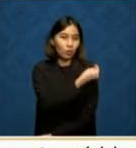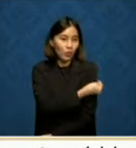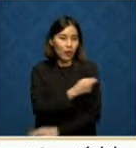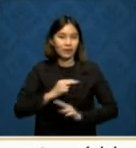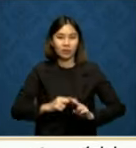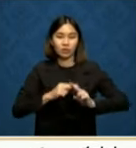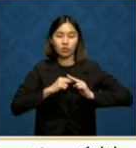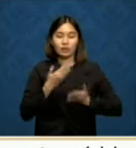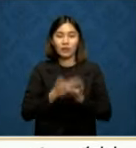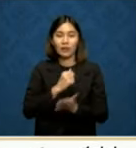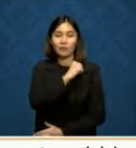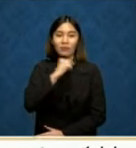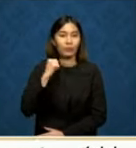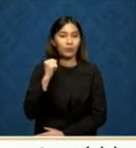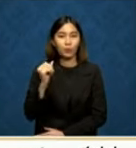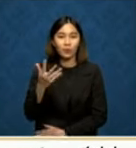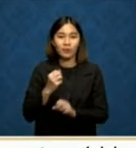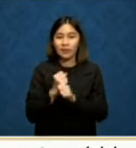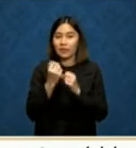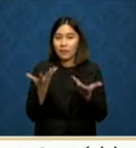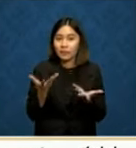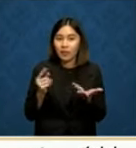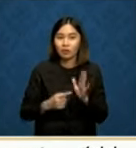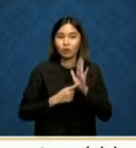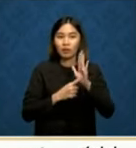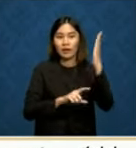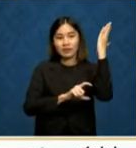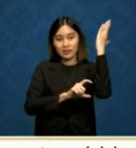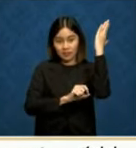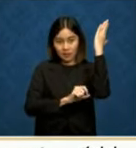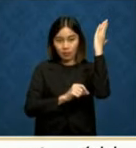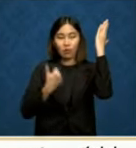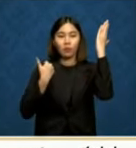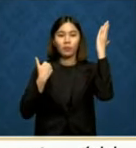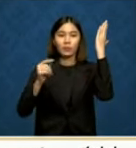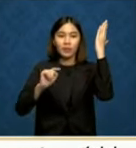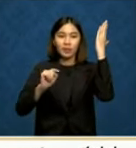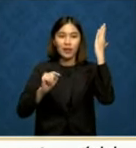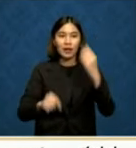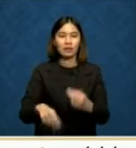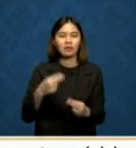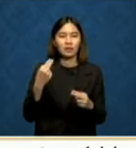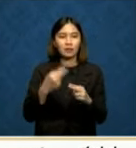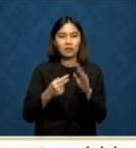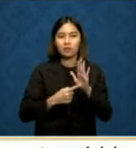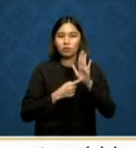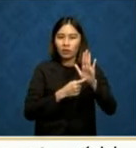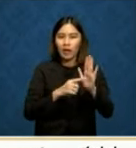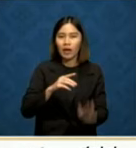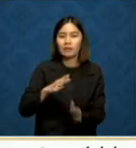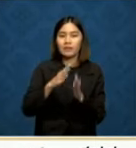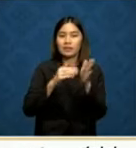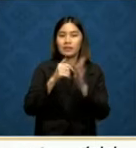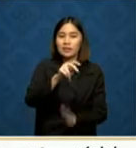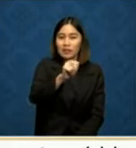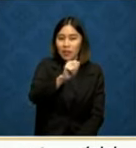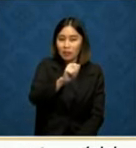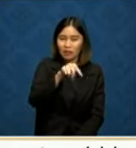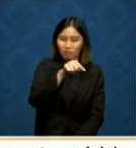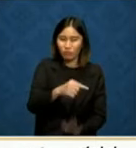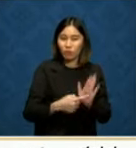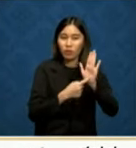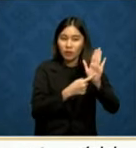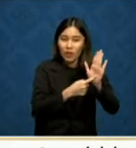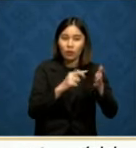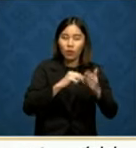ก็ไม่ขัดทุนแต่ว่าจะทำอย่างไร อย่เชนซิงกระโร์นี่เขาก็ใช้ Blue Box หรอ Blueprint ที่จะกำกับว่า